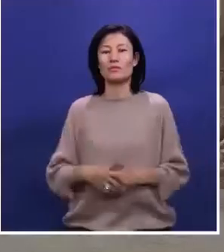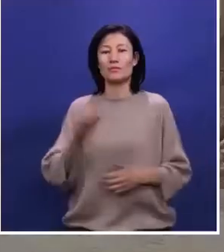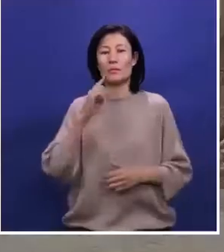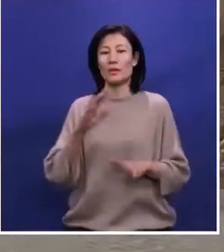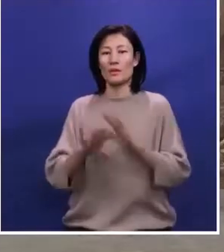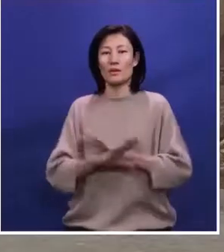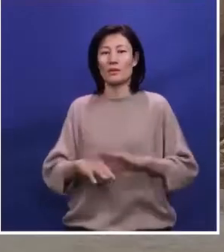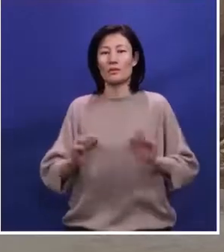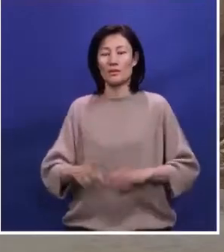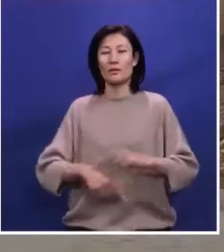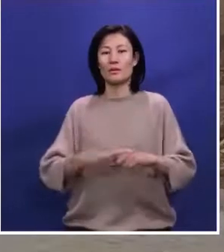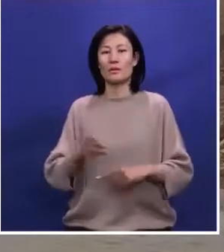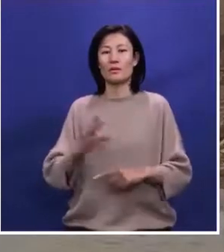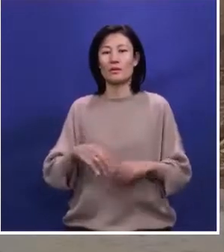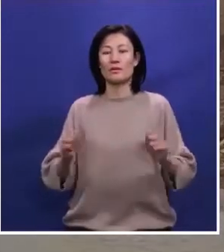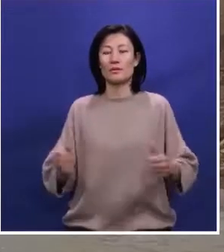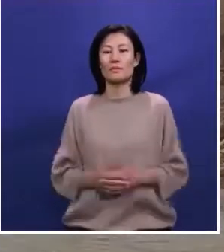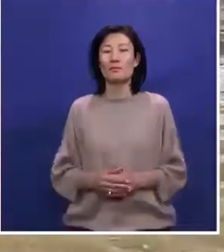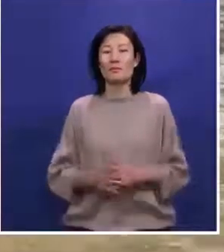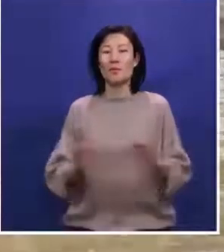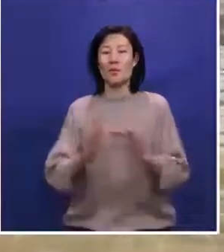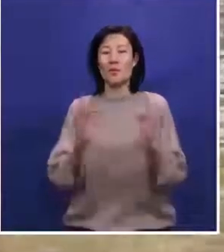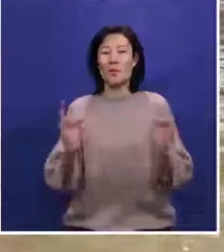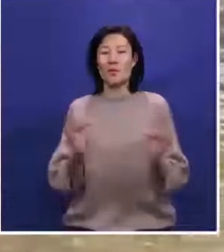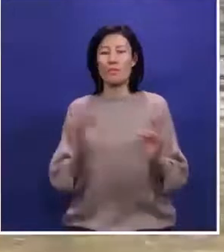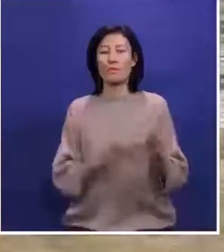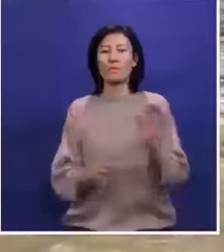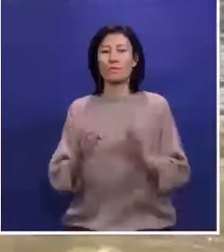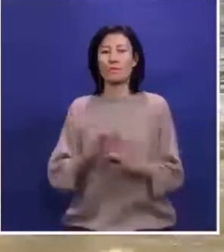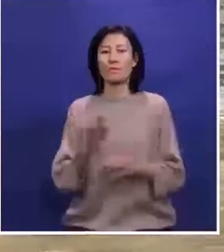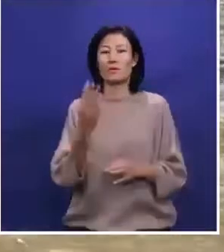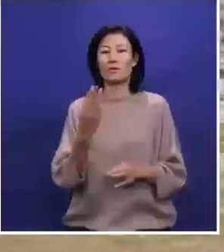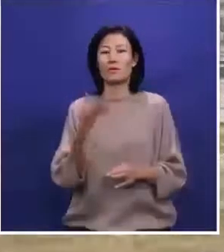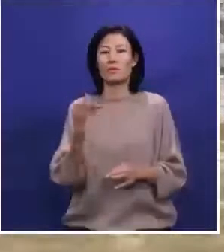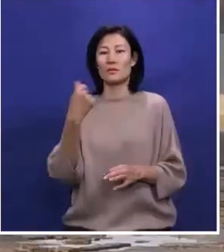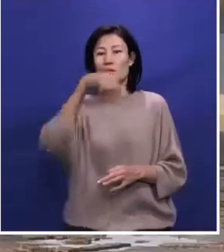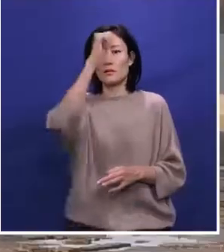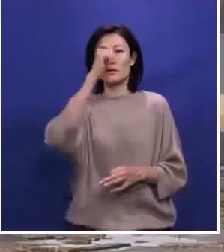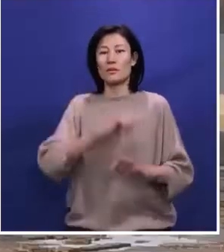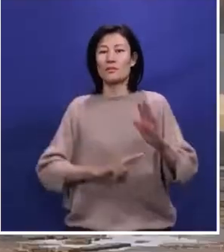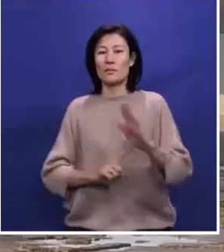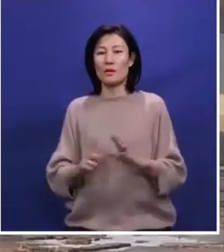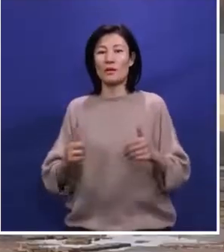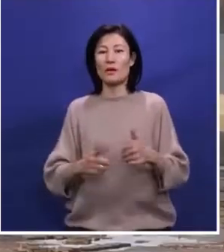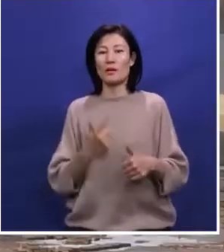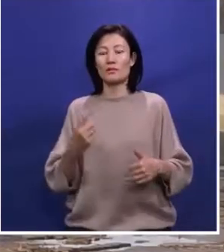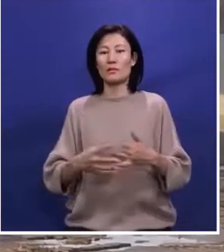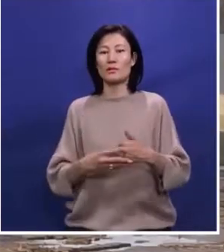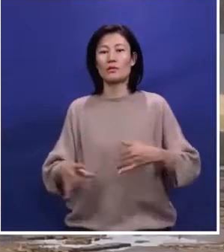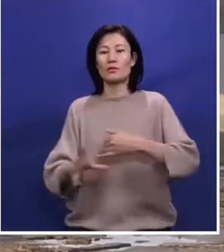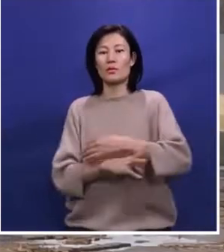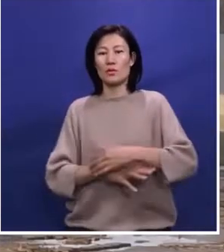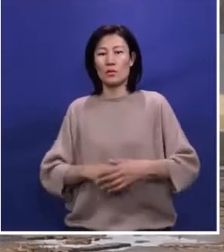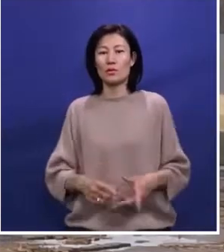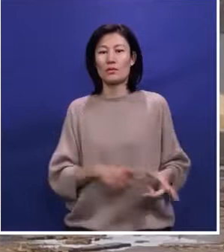қиындық туындамайды. Келес өзені бойындағы көпірдің құрылыс жұмыстары шілде айында басталған болатын. Бүгінде аталған нысан толықта